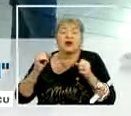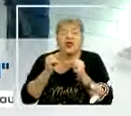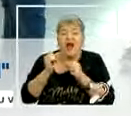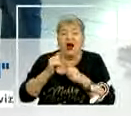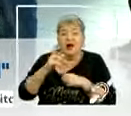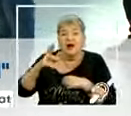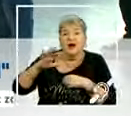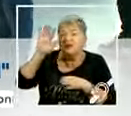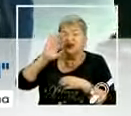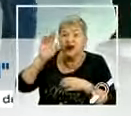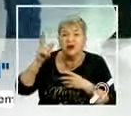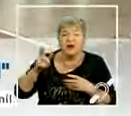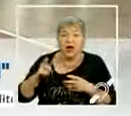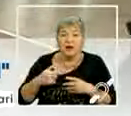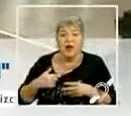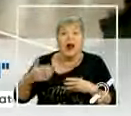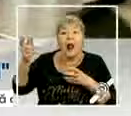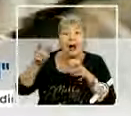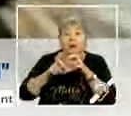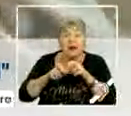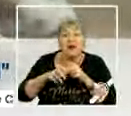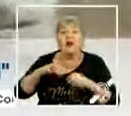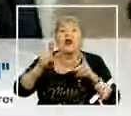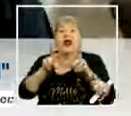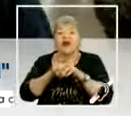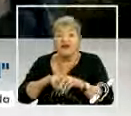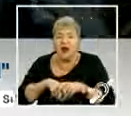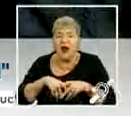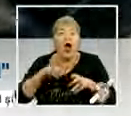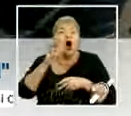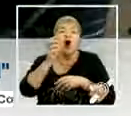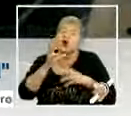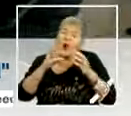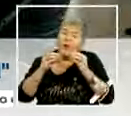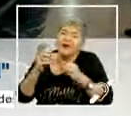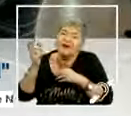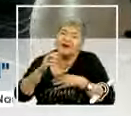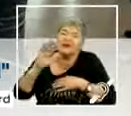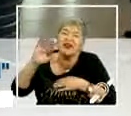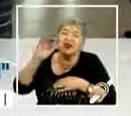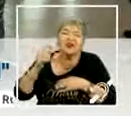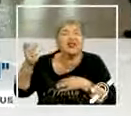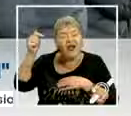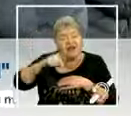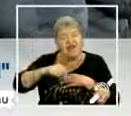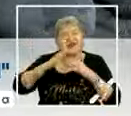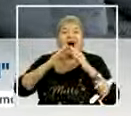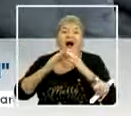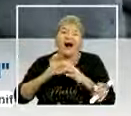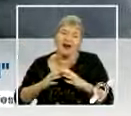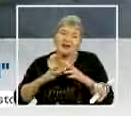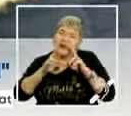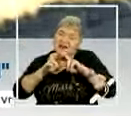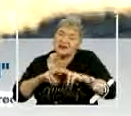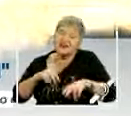Și la terminalul sosiri este lume multă, mulți români stabiliți în străinătate vin acum să-și petreacă Crăciunul acasă.